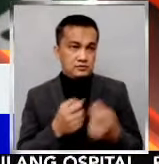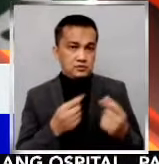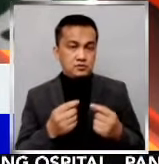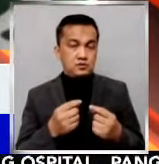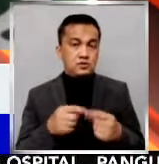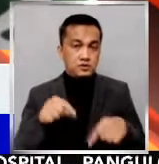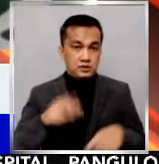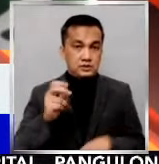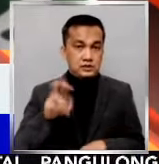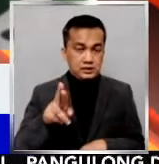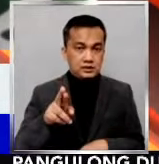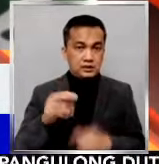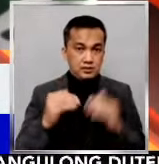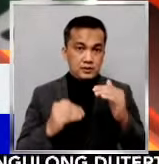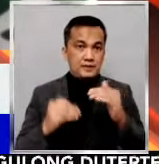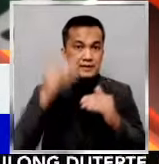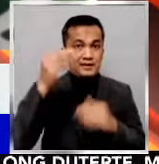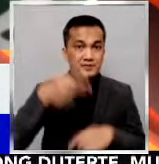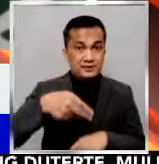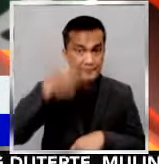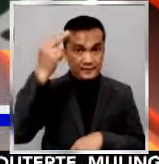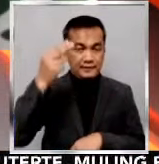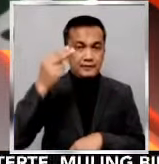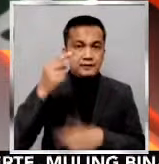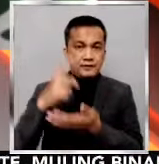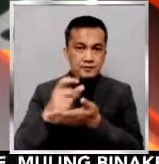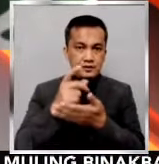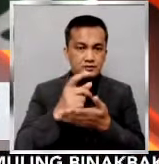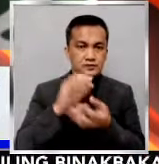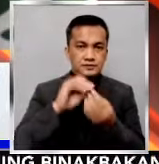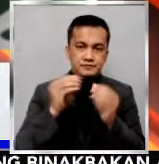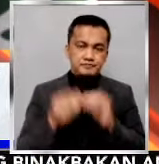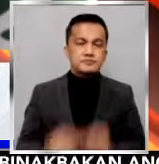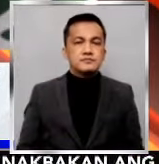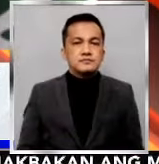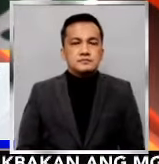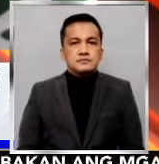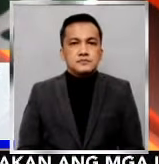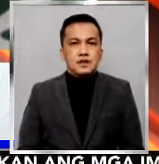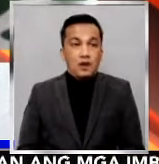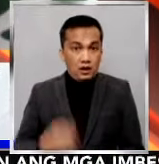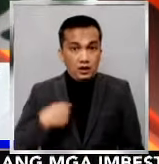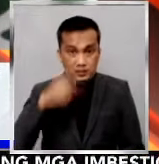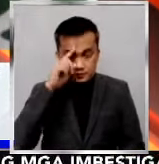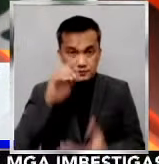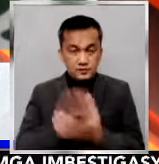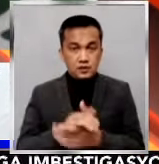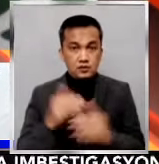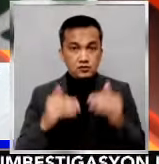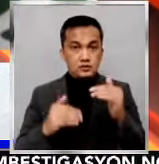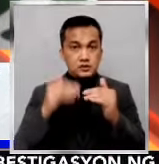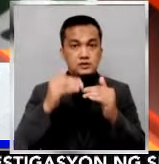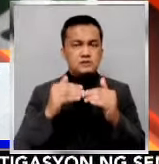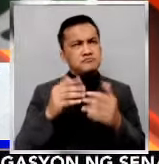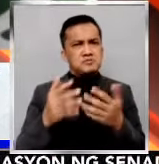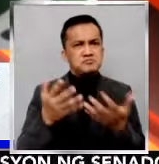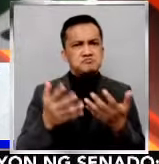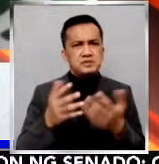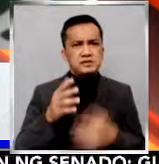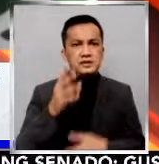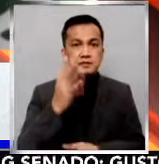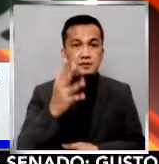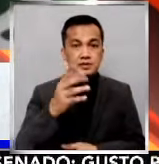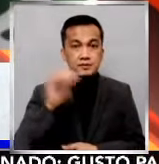mataas na yun, mataas na yung level ng vaccination. And I believe once we have reached yung more or less 50% or to